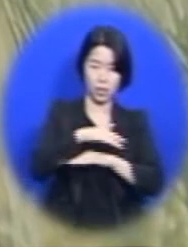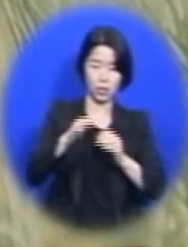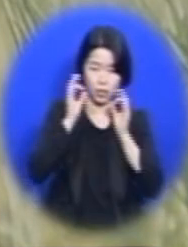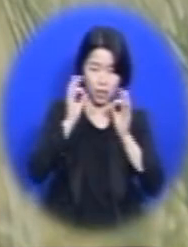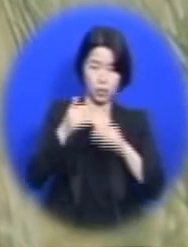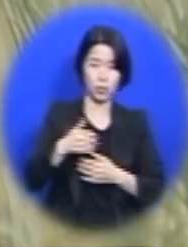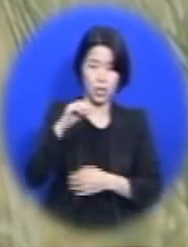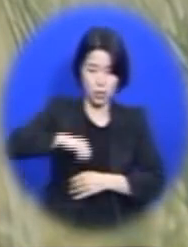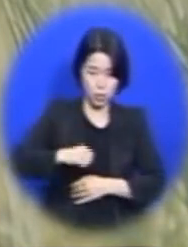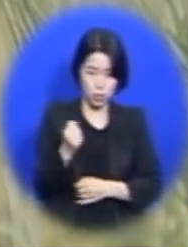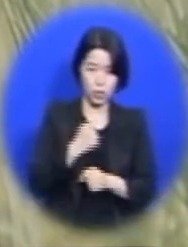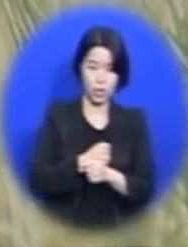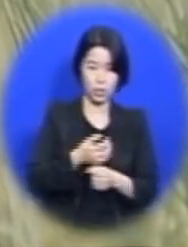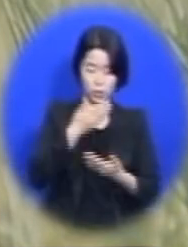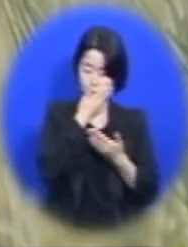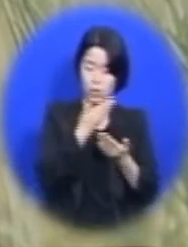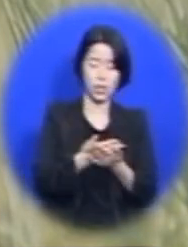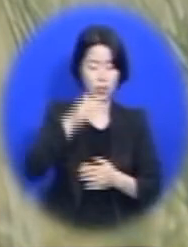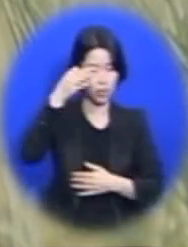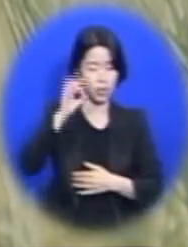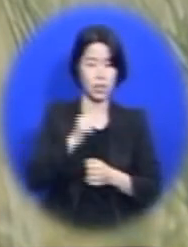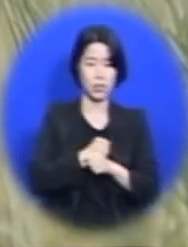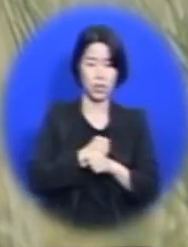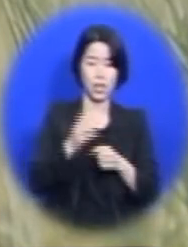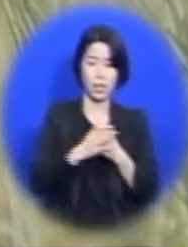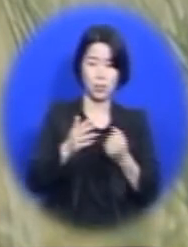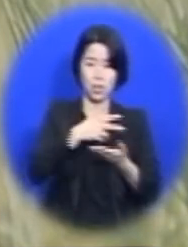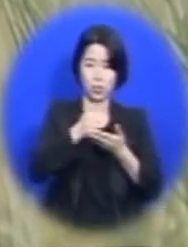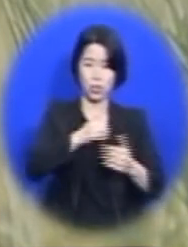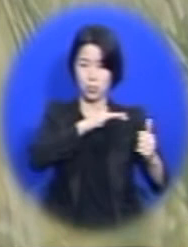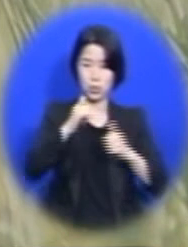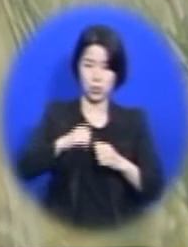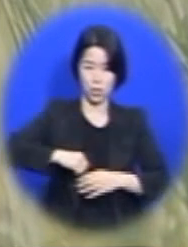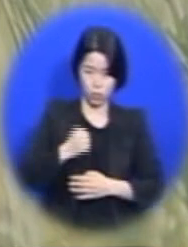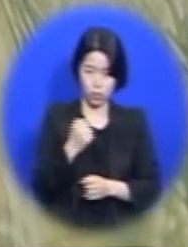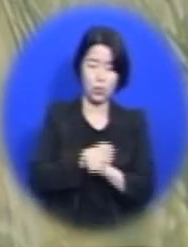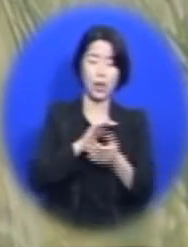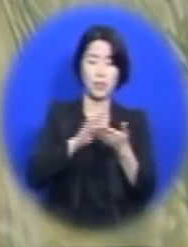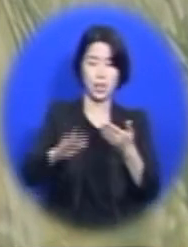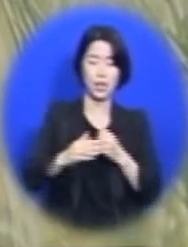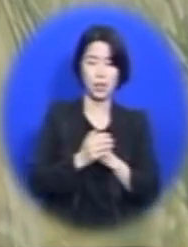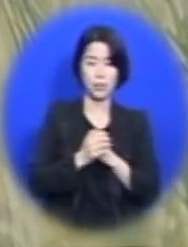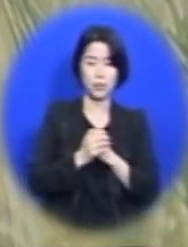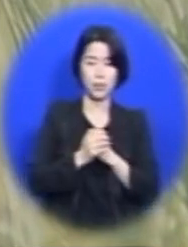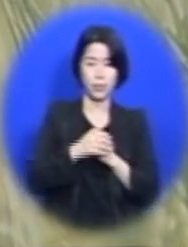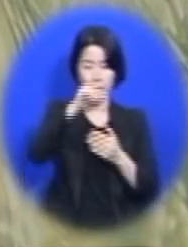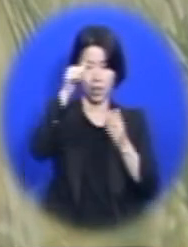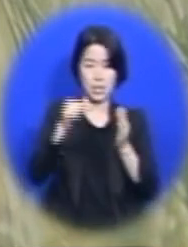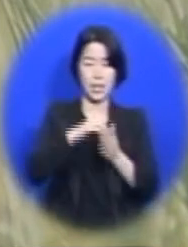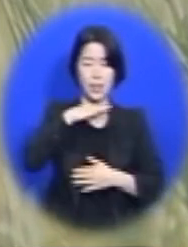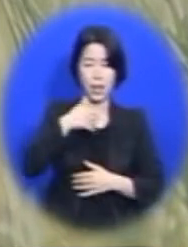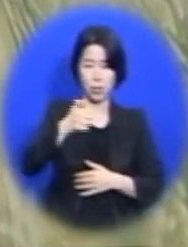게 가장 중요하다는 것을 깨닫게 되었습니다. 그래서 주님의 부르심에 순종합니다. 인생의 나이